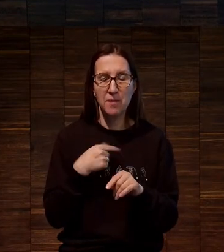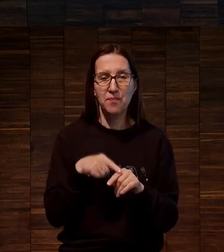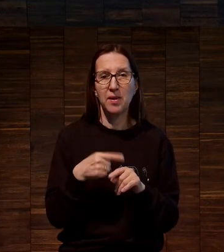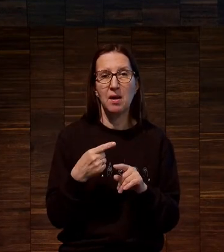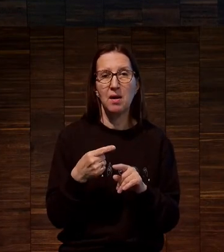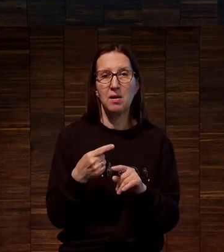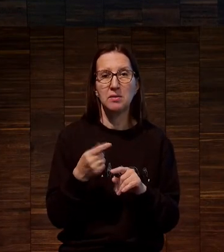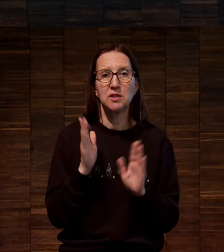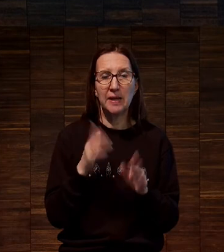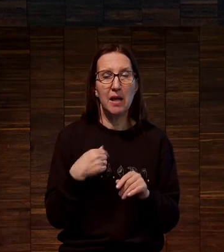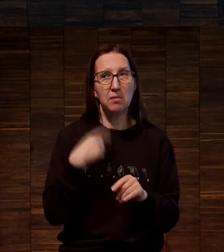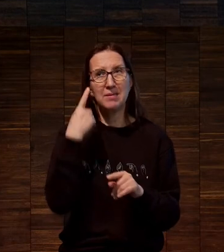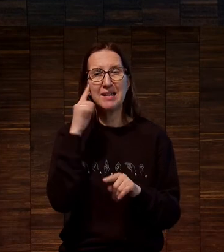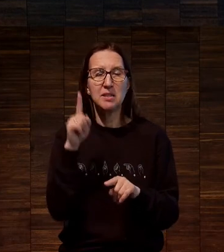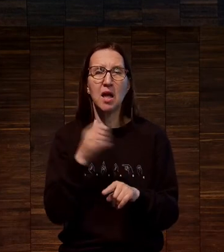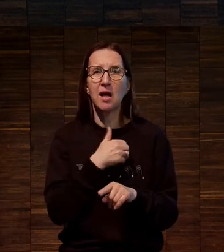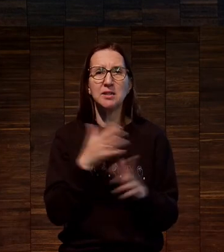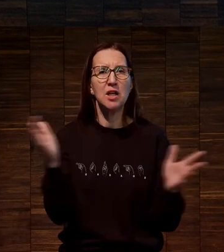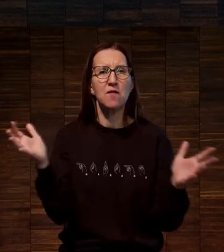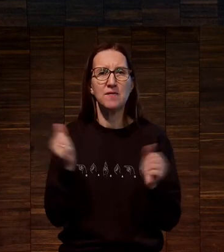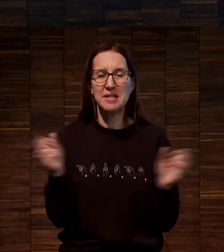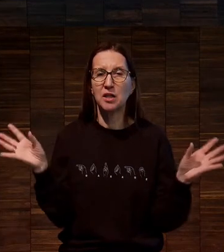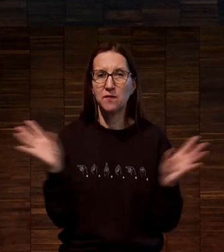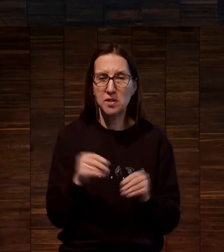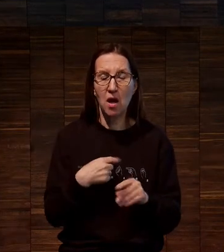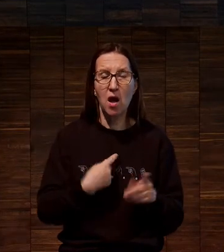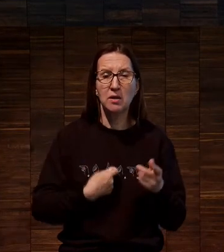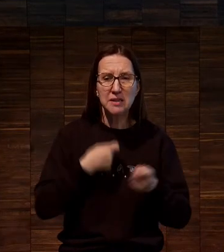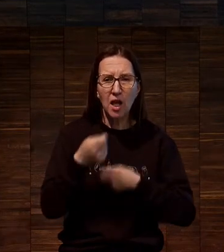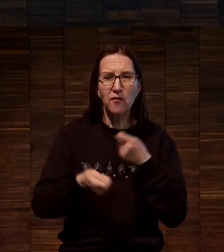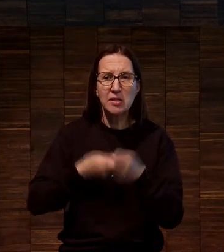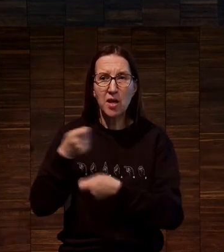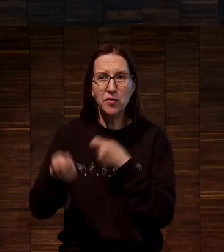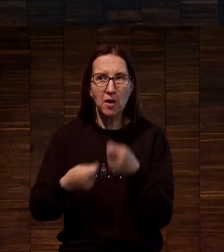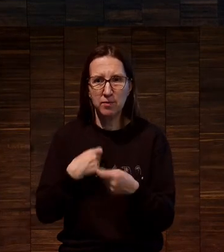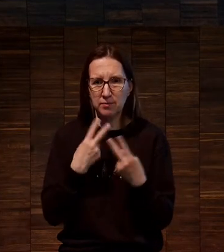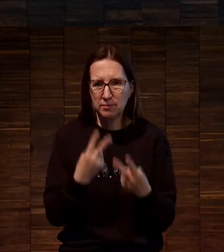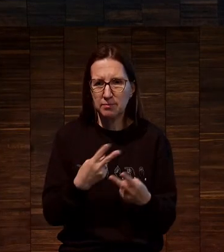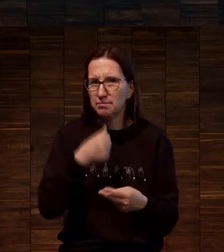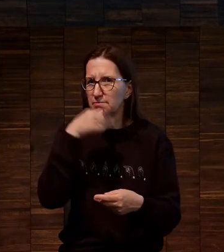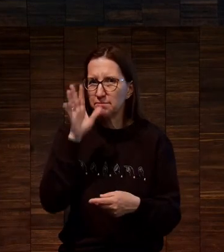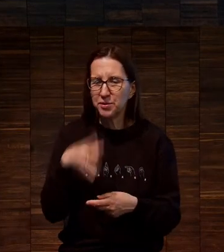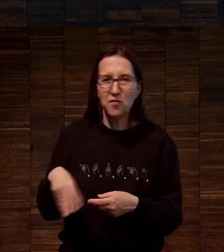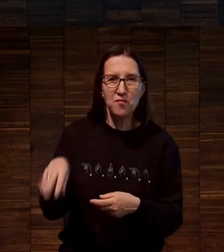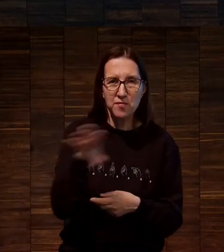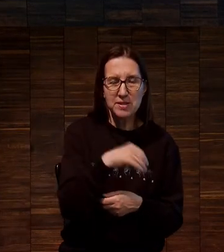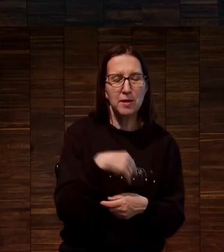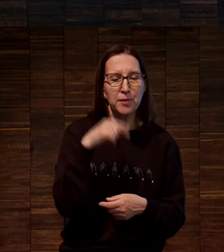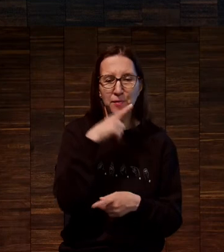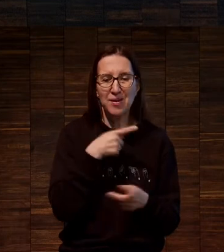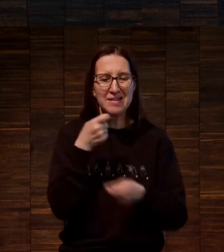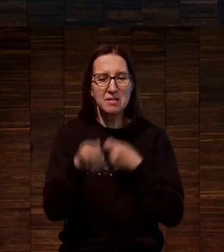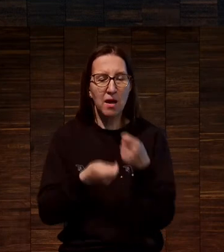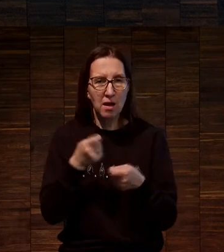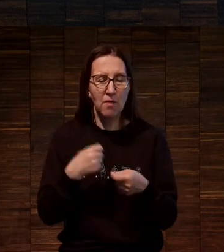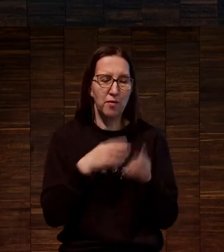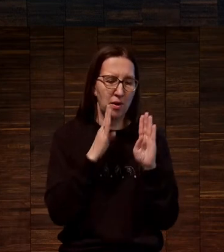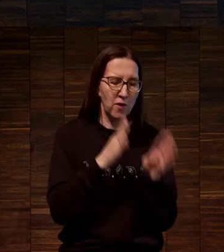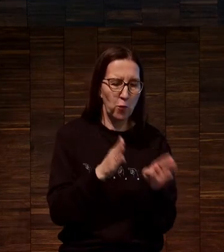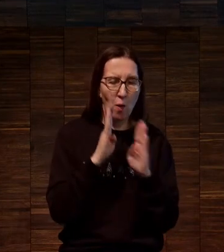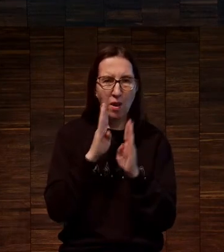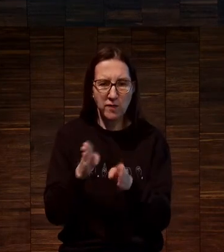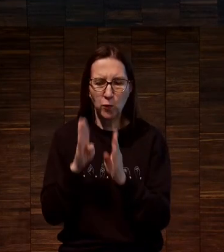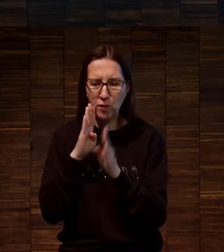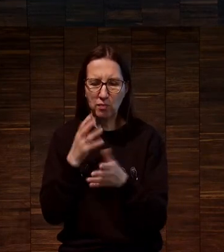идеей брать всех, но когда нам пошли заявки, мы поняли, что мы не можем это делать, и каждую заявку рассматривали индивидуально.